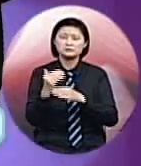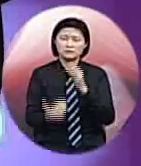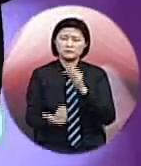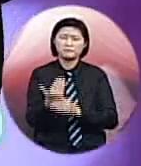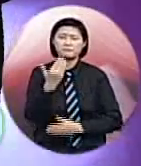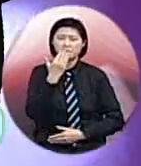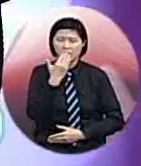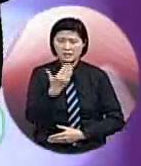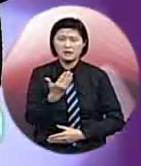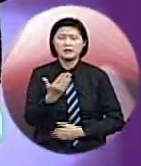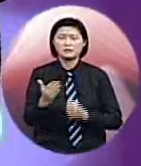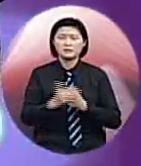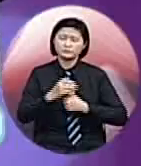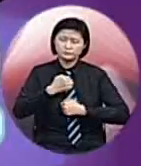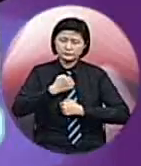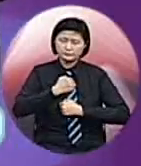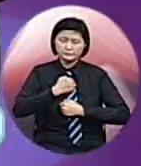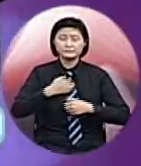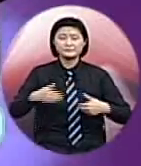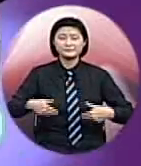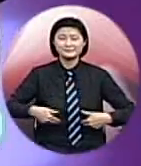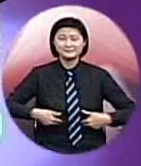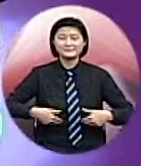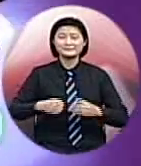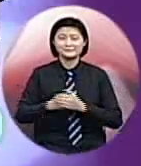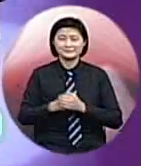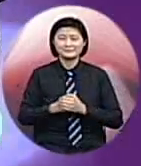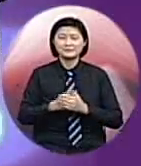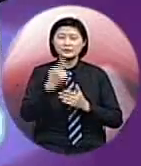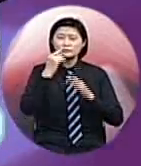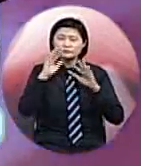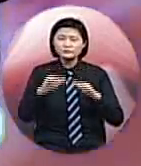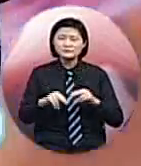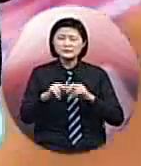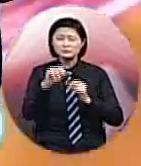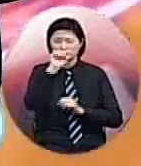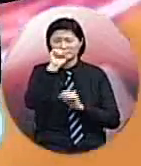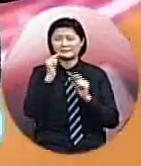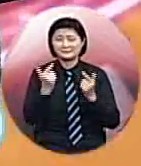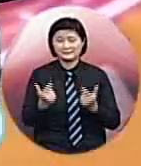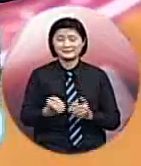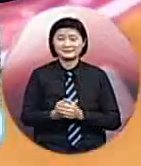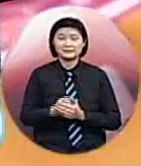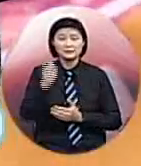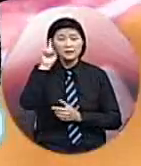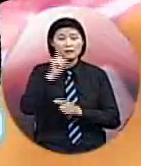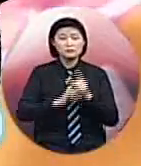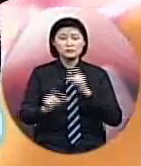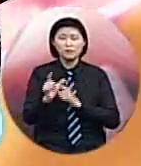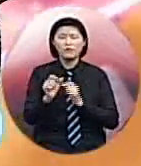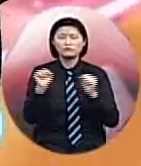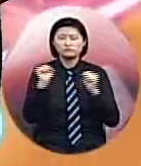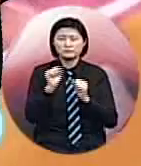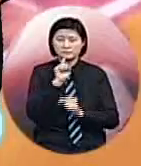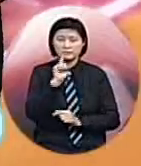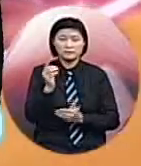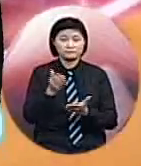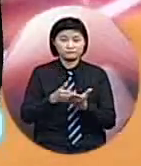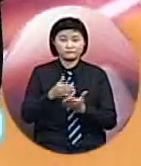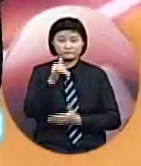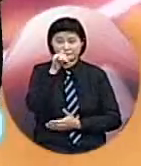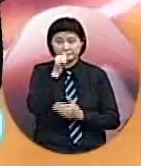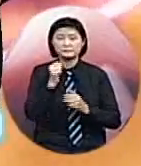나죠. 아주 조심해야 됩니다. 눈이 쌓이면 별로 좋을 게 없습니다. 네, 내일부터 또 더 춥다고 하죠. 그렇죠. 큰일입니다. 네,